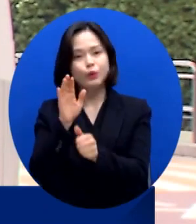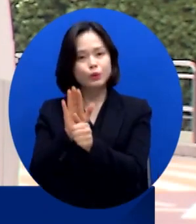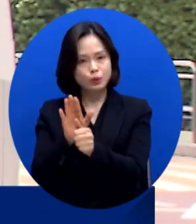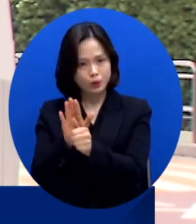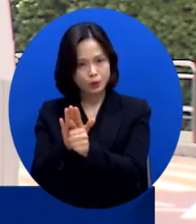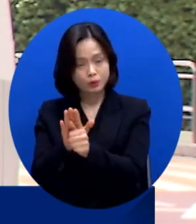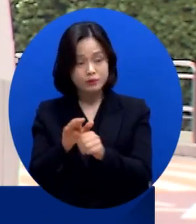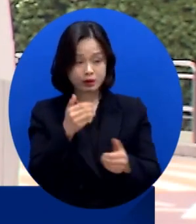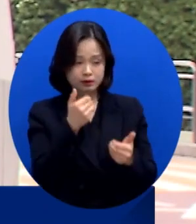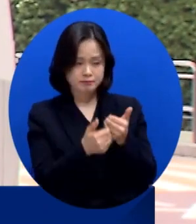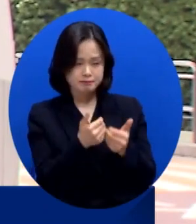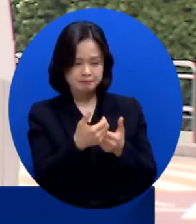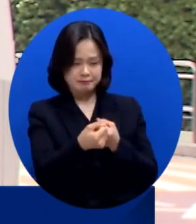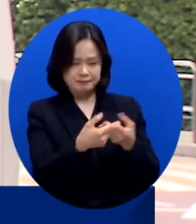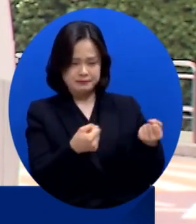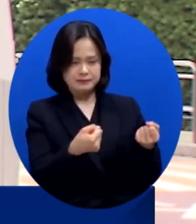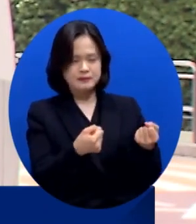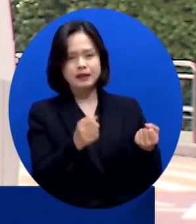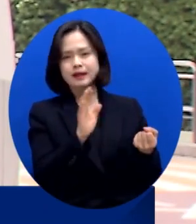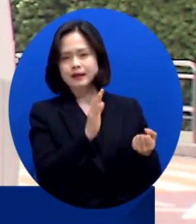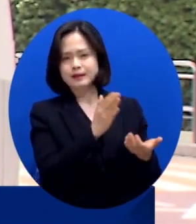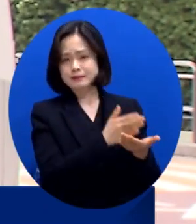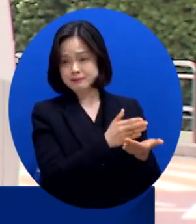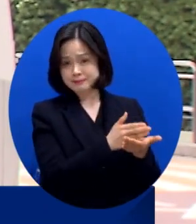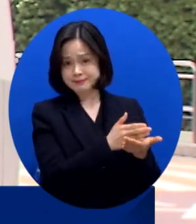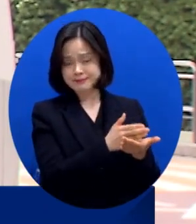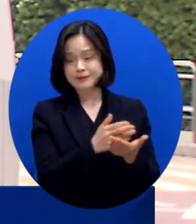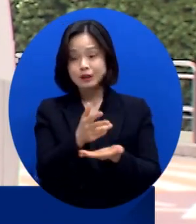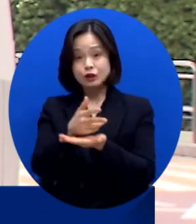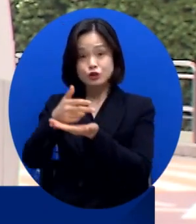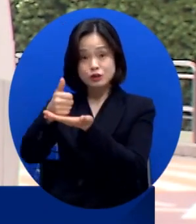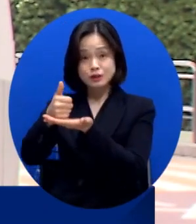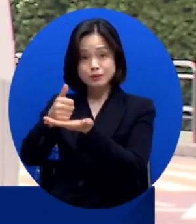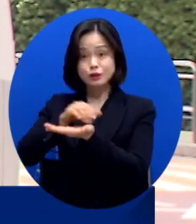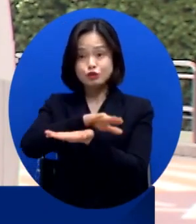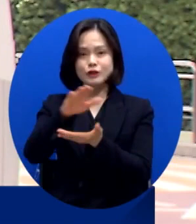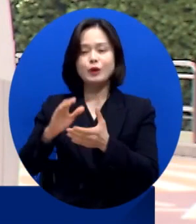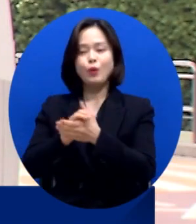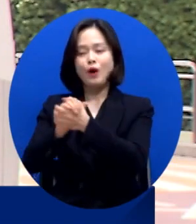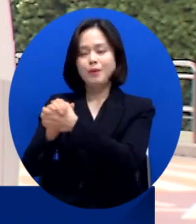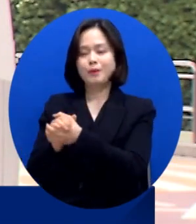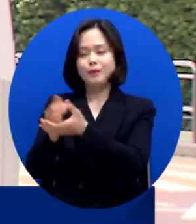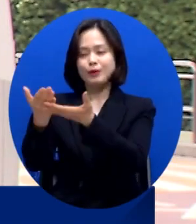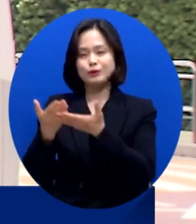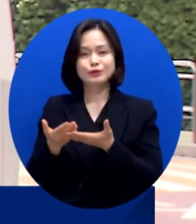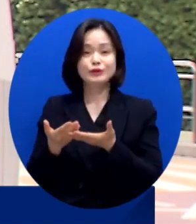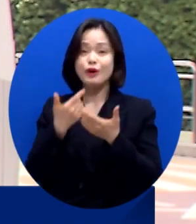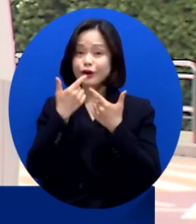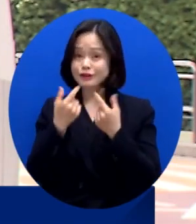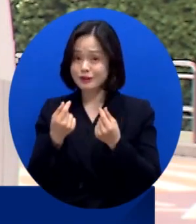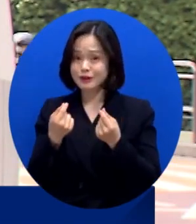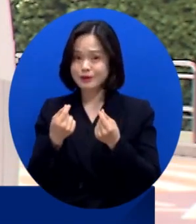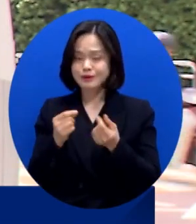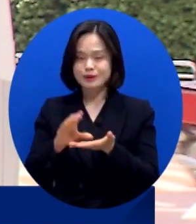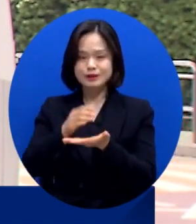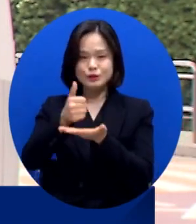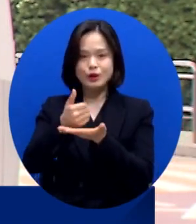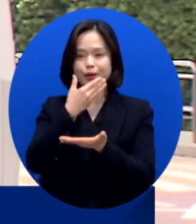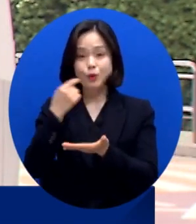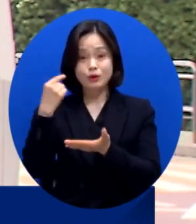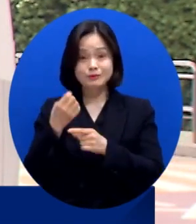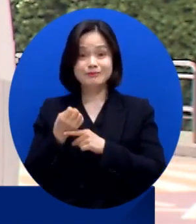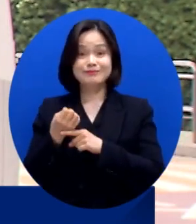정쟁과 이런 갈등 속에서 우리 주님이 우리를 화목해 하신 것처럼 그리스도의 복음을 전하며